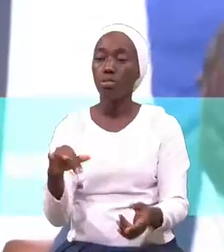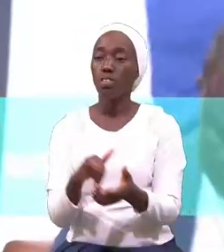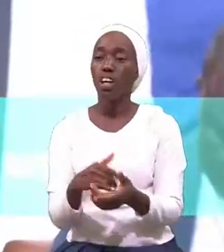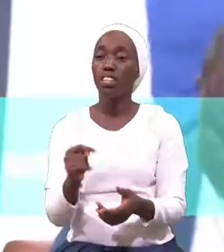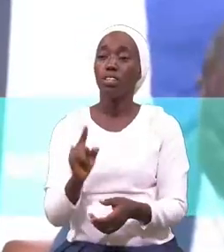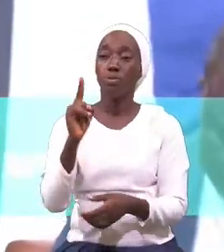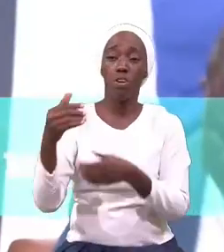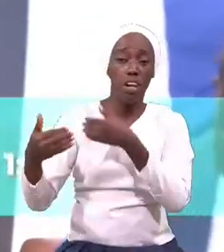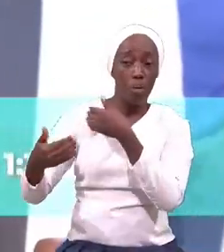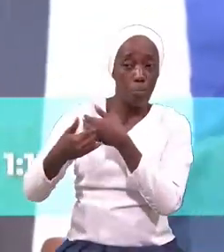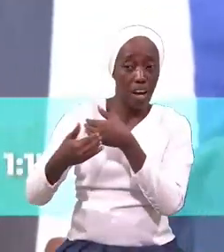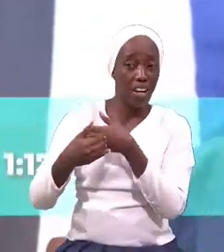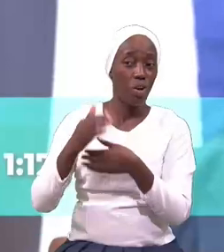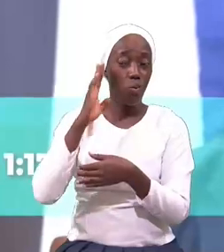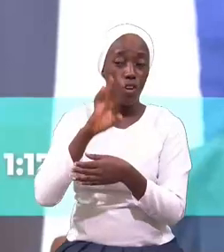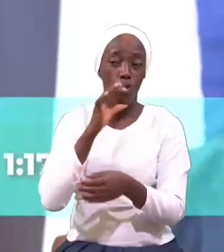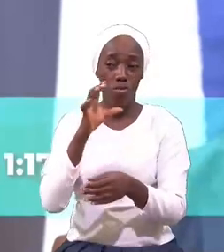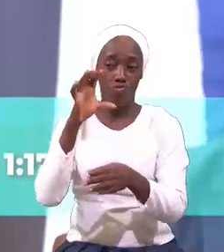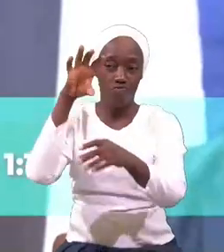qui est derrière lui ne l'attrape pas.